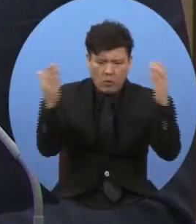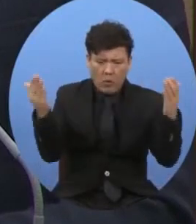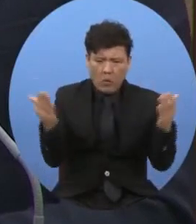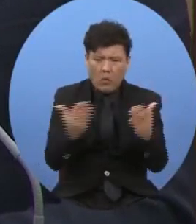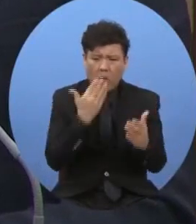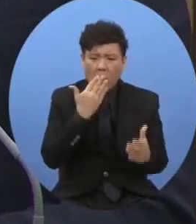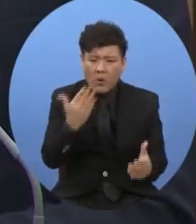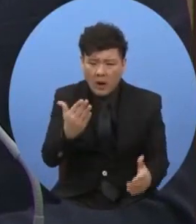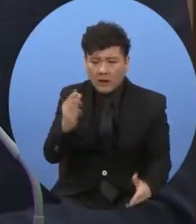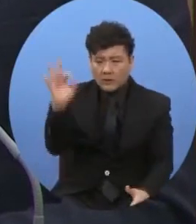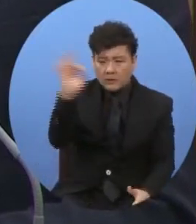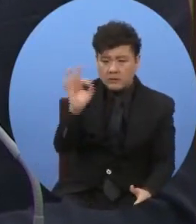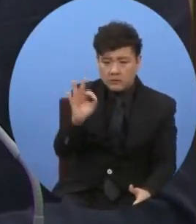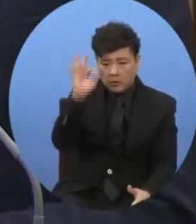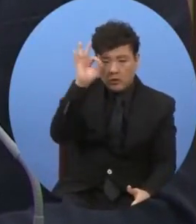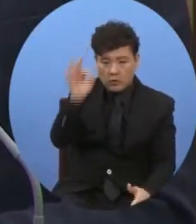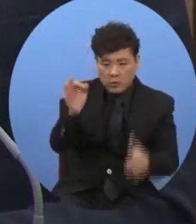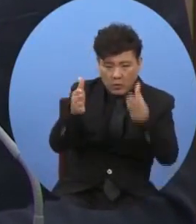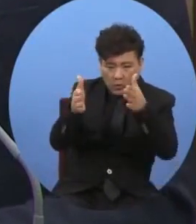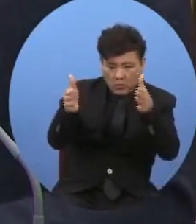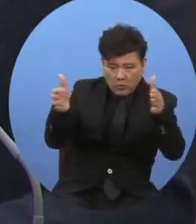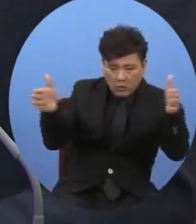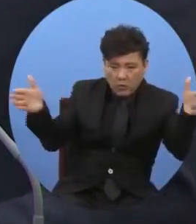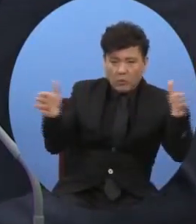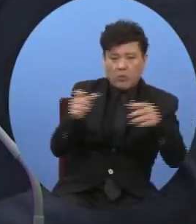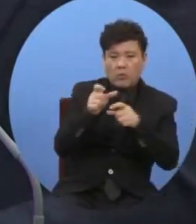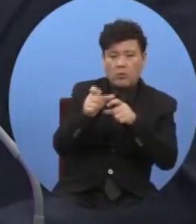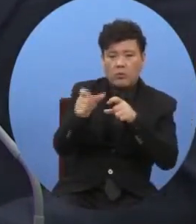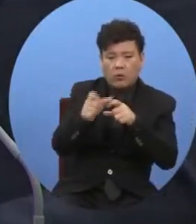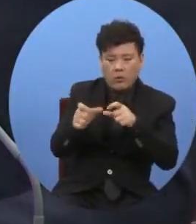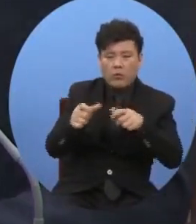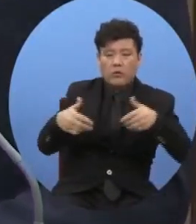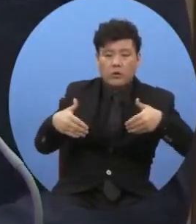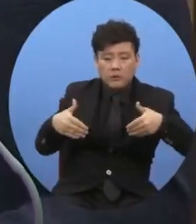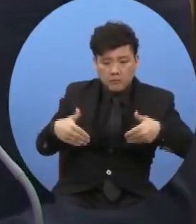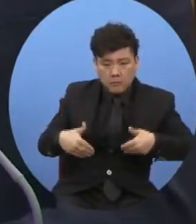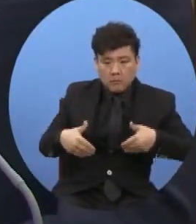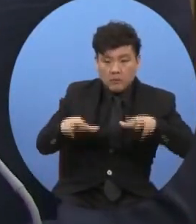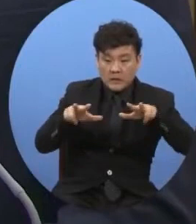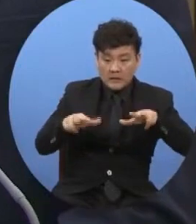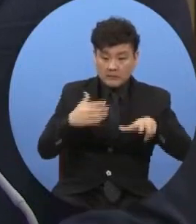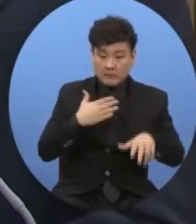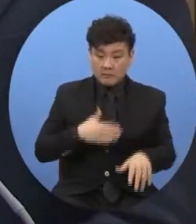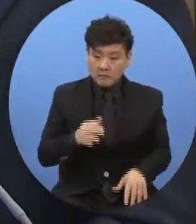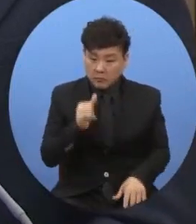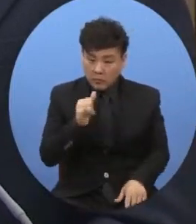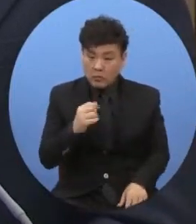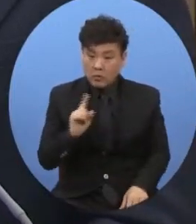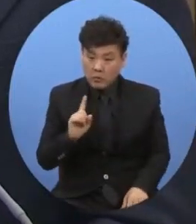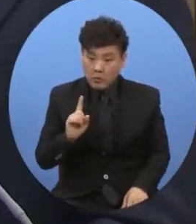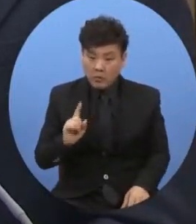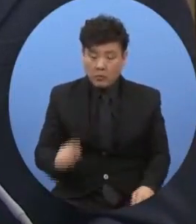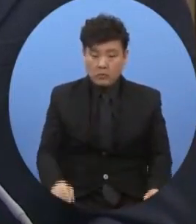열어놓고 정책적인 고민을 해봐야 되겠습니다. 제가 지금 알고 있는 바로는